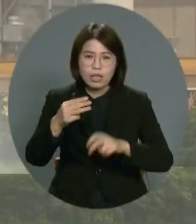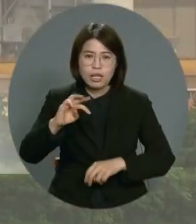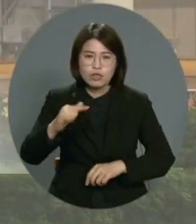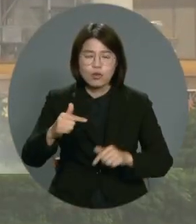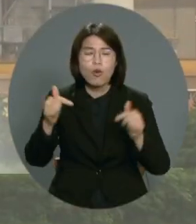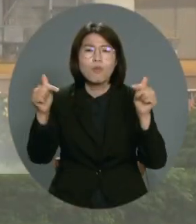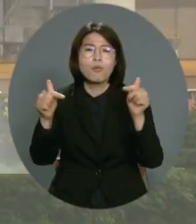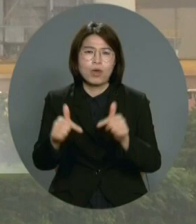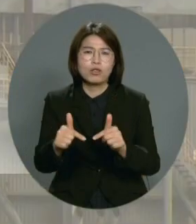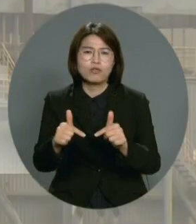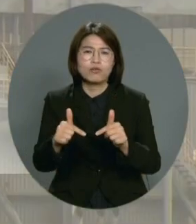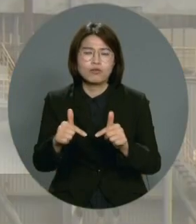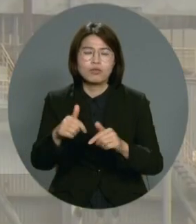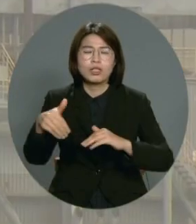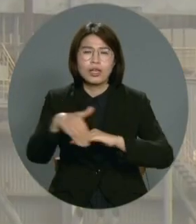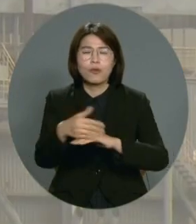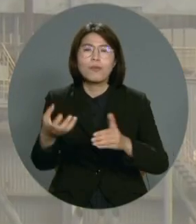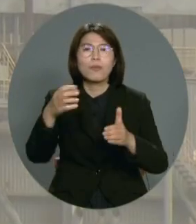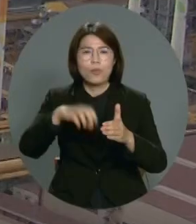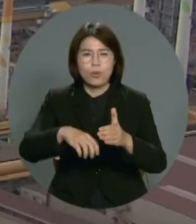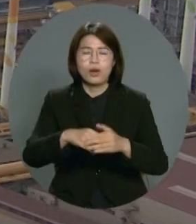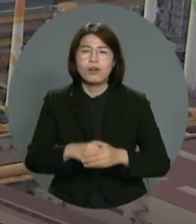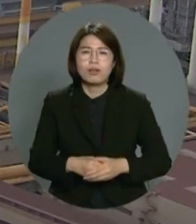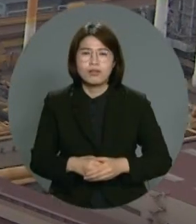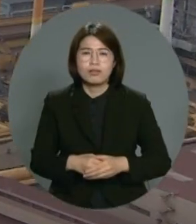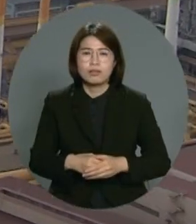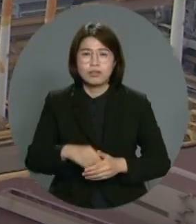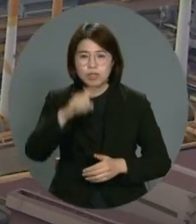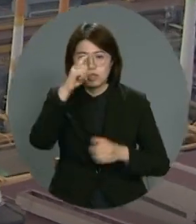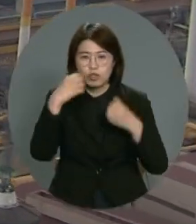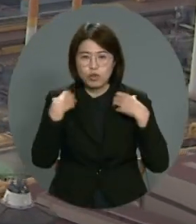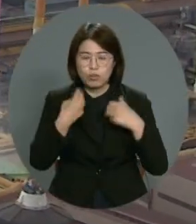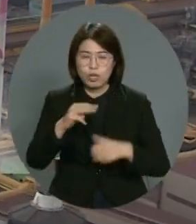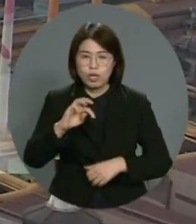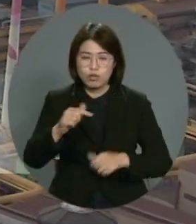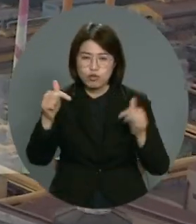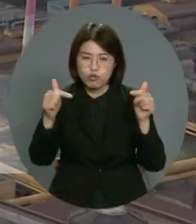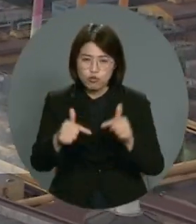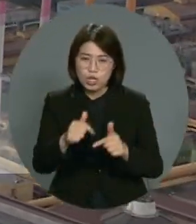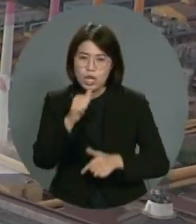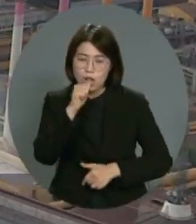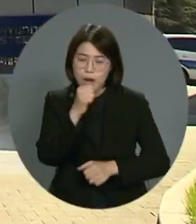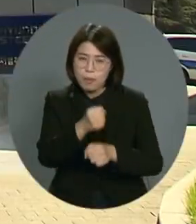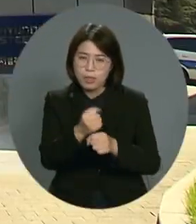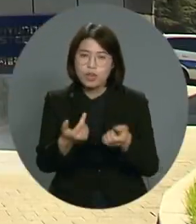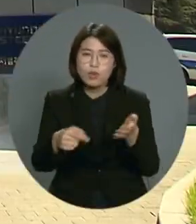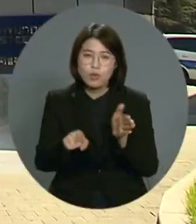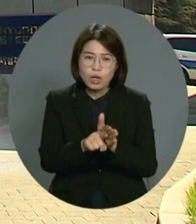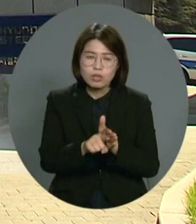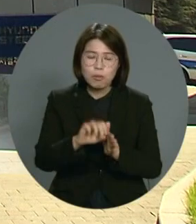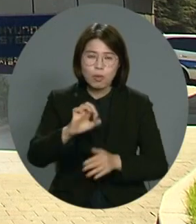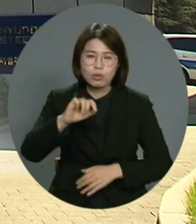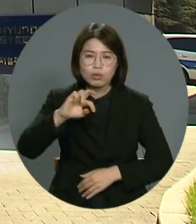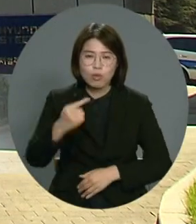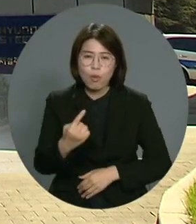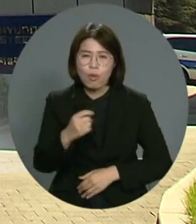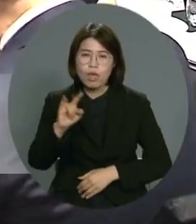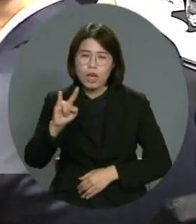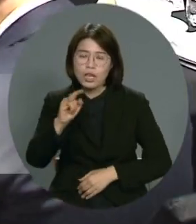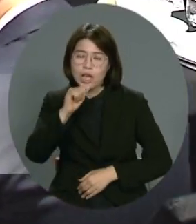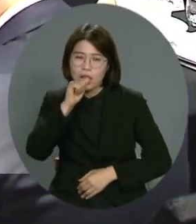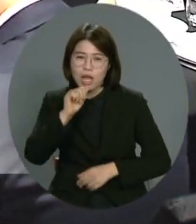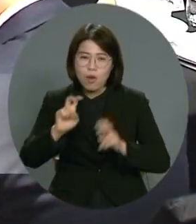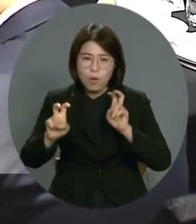배출 저감 계획도 포함되어 있습니다. 정부는 저탄소 철강 생산을 위해 포스코, 현대제철 등 철강 업계와 손을